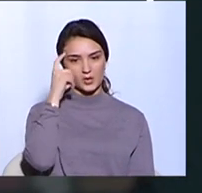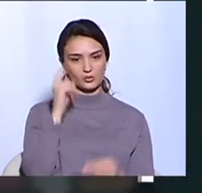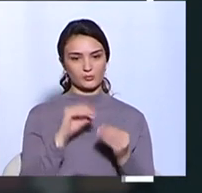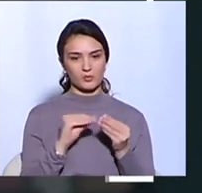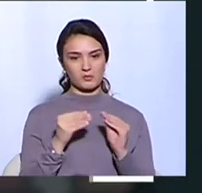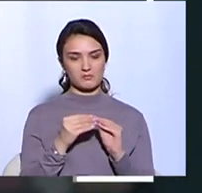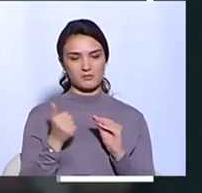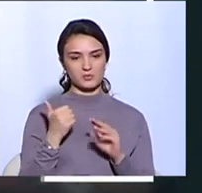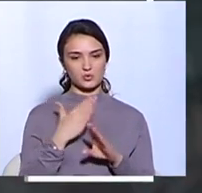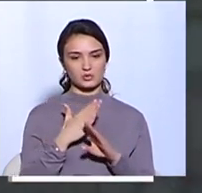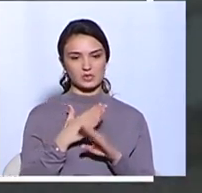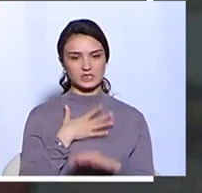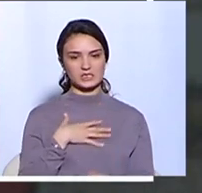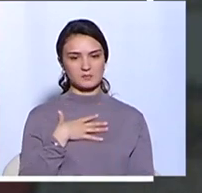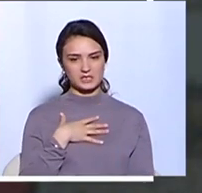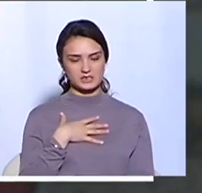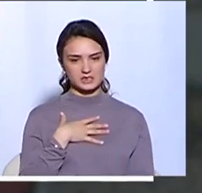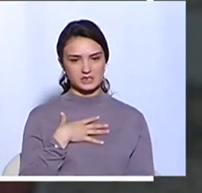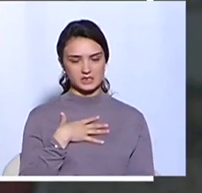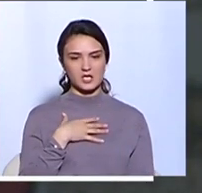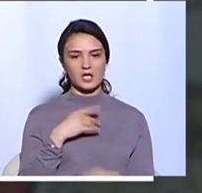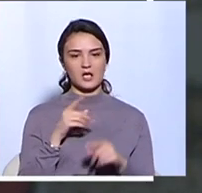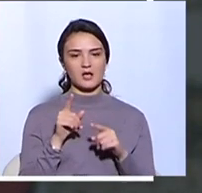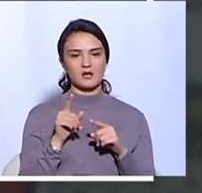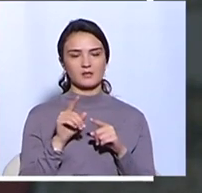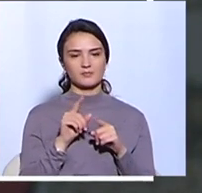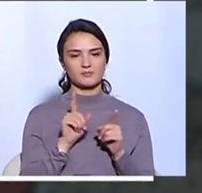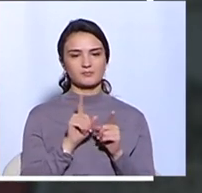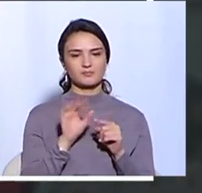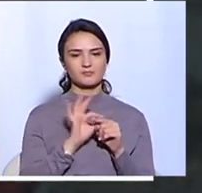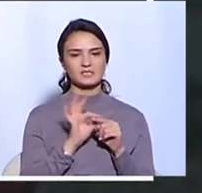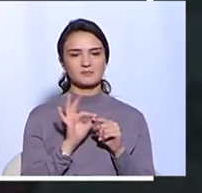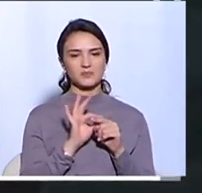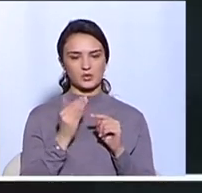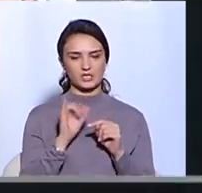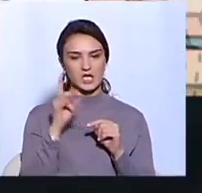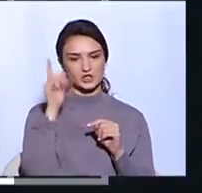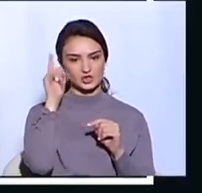პრობლემები, როგორიცაა დეპრესია, ბიპოლარული აშლილობა და შიზოფრენია.